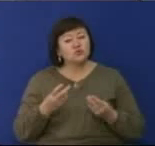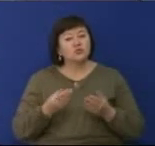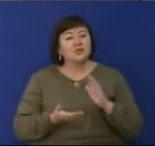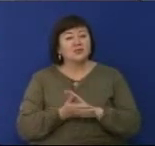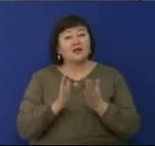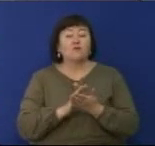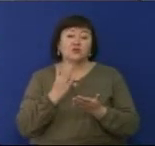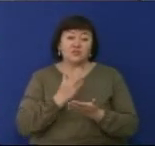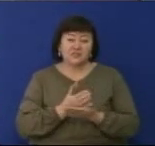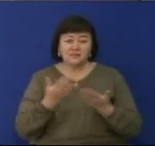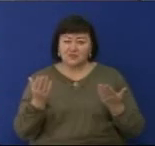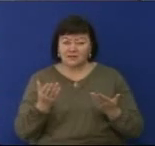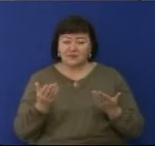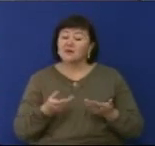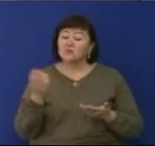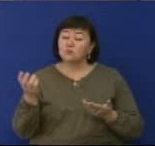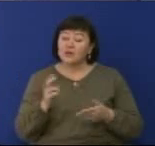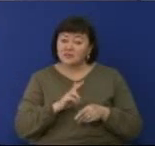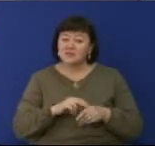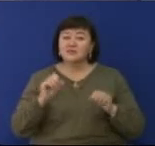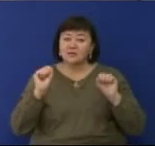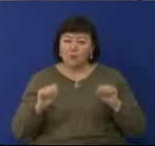рассказал о проделанной работе